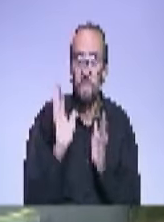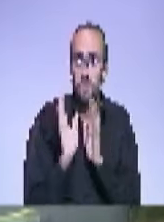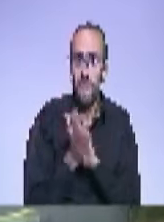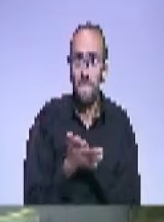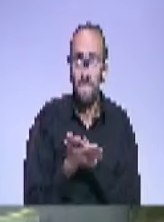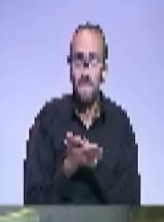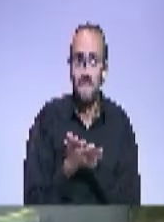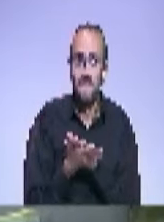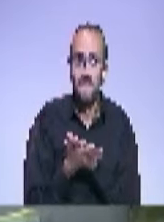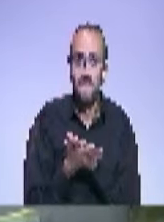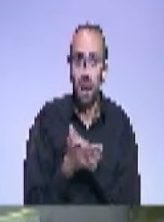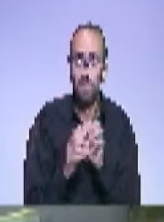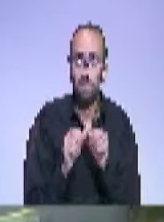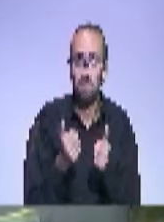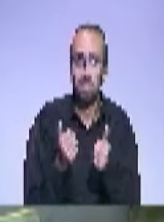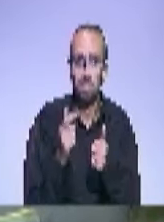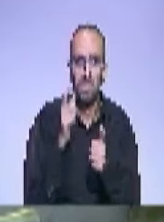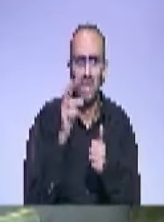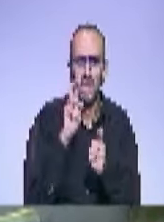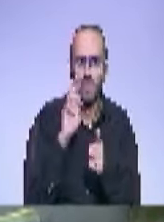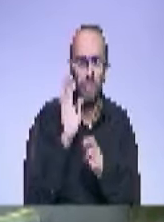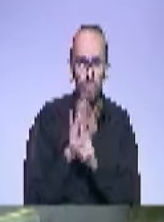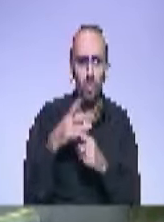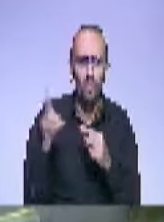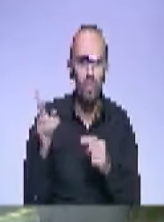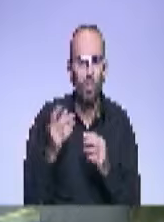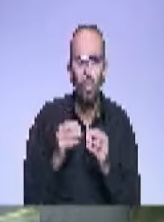ملف، الكنيسه هتديله تصريح على اساس ايه؟